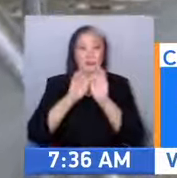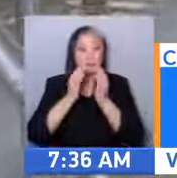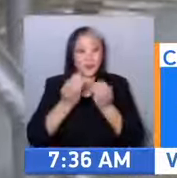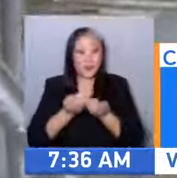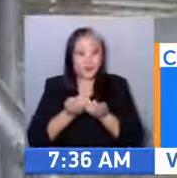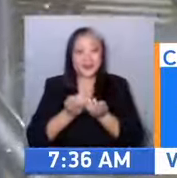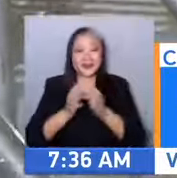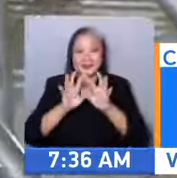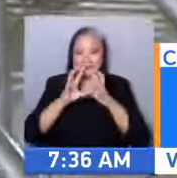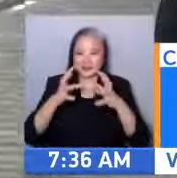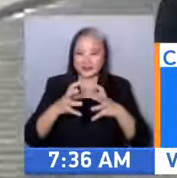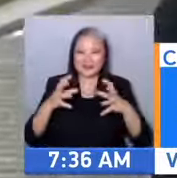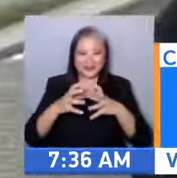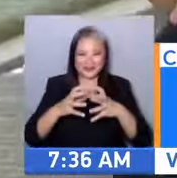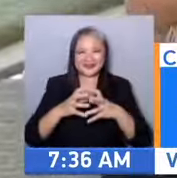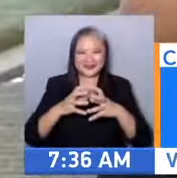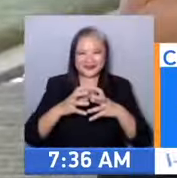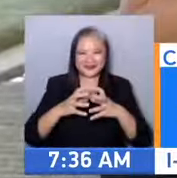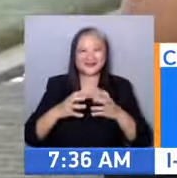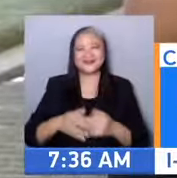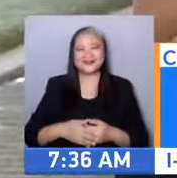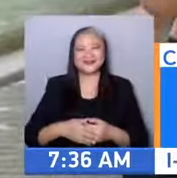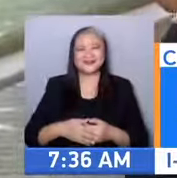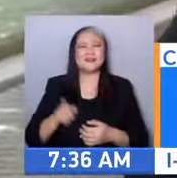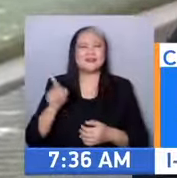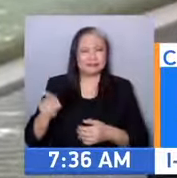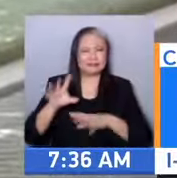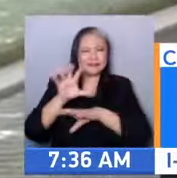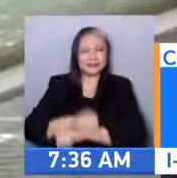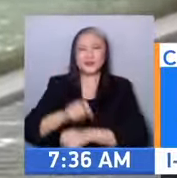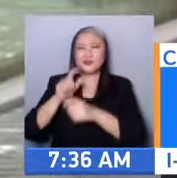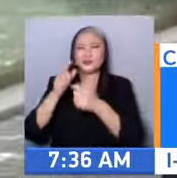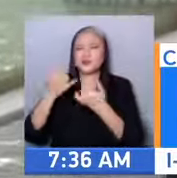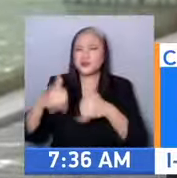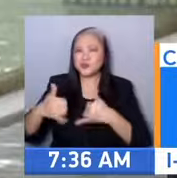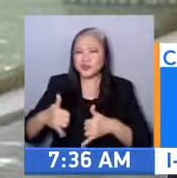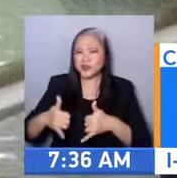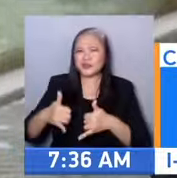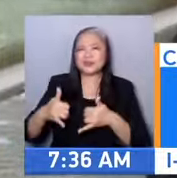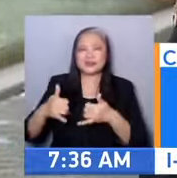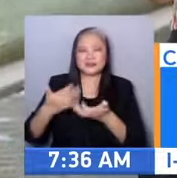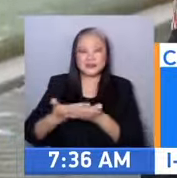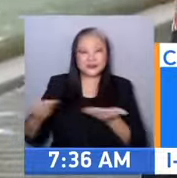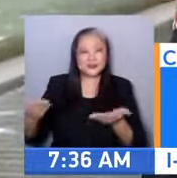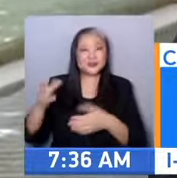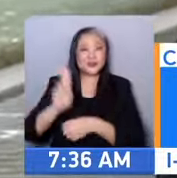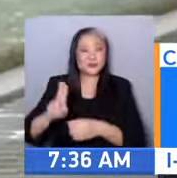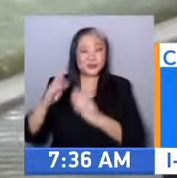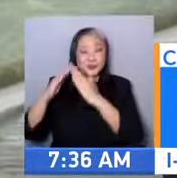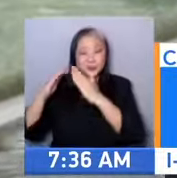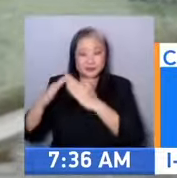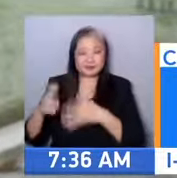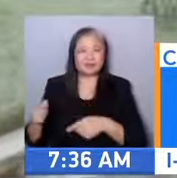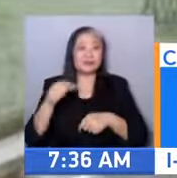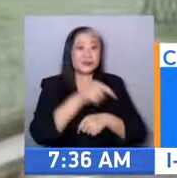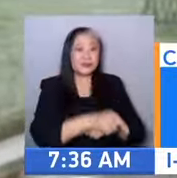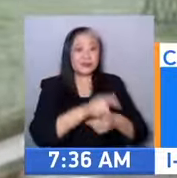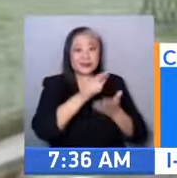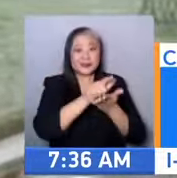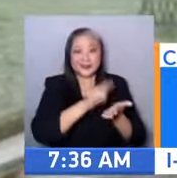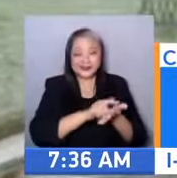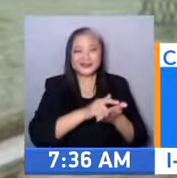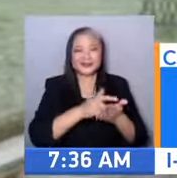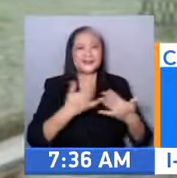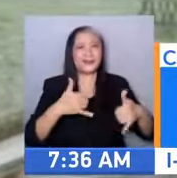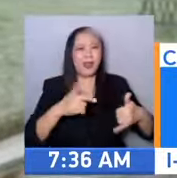balls. These are the typical toys na ginagamit nila sa bahay. Ngayon, pagka nag-lesson sila, may incorporate na, oy, ito yung mga